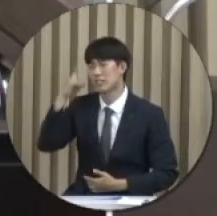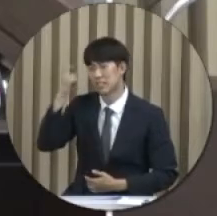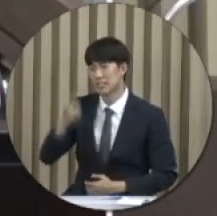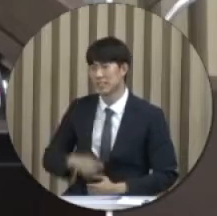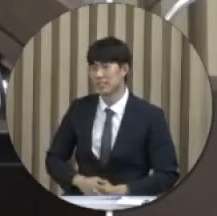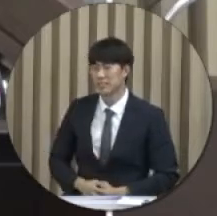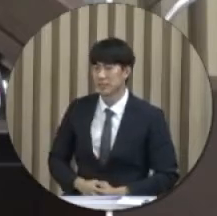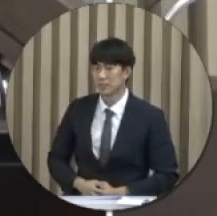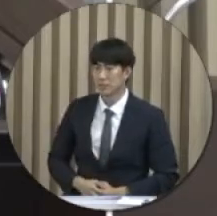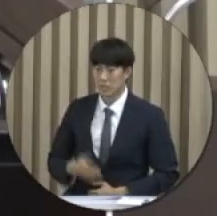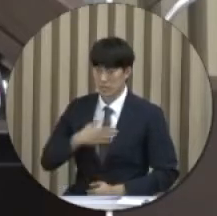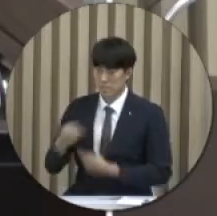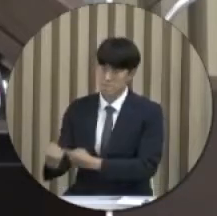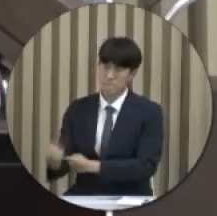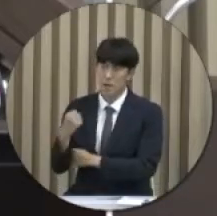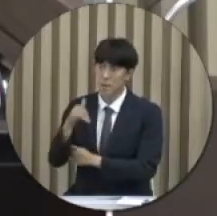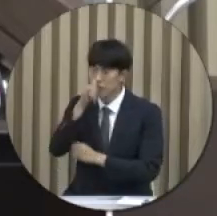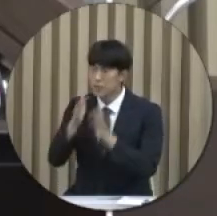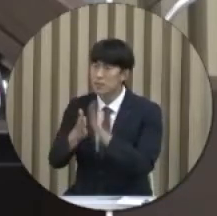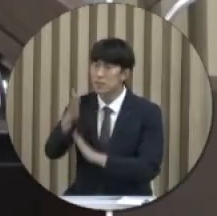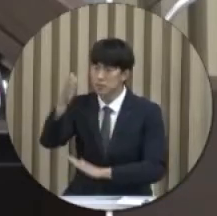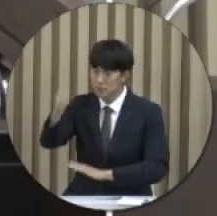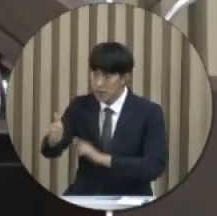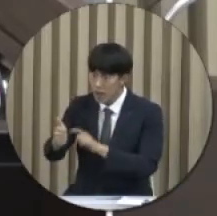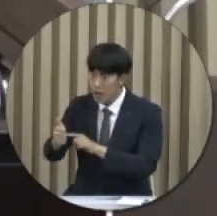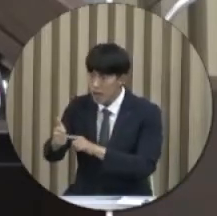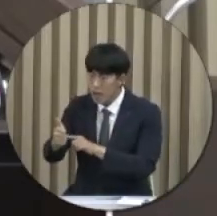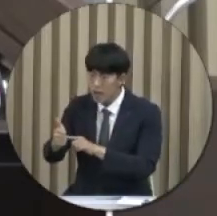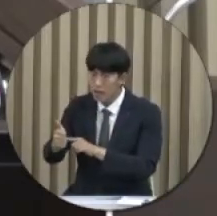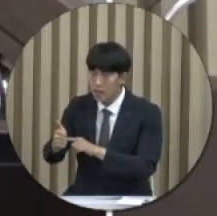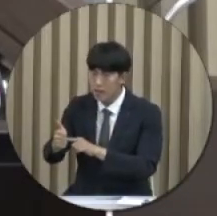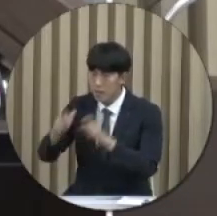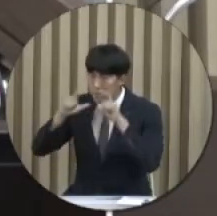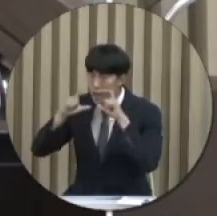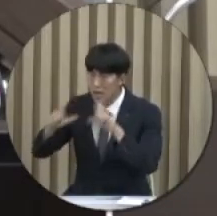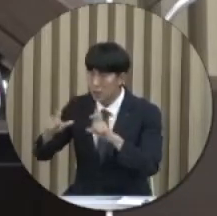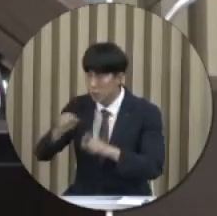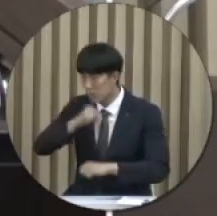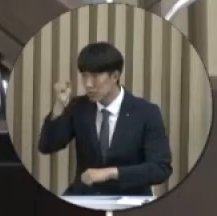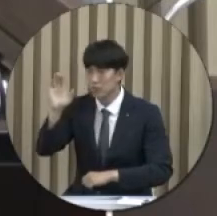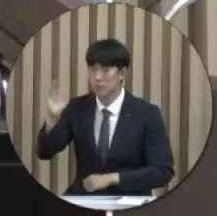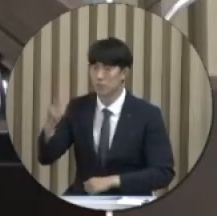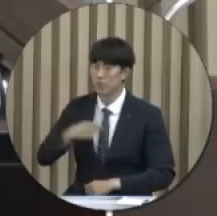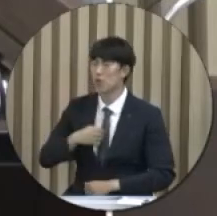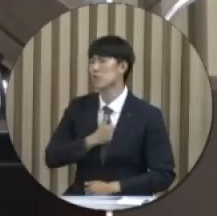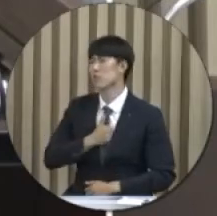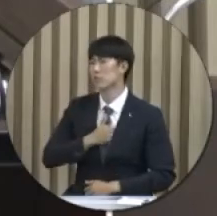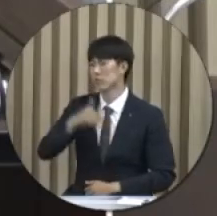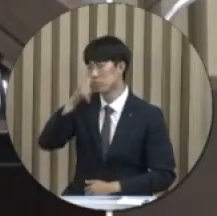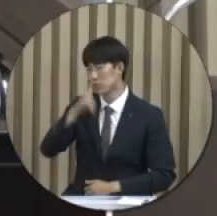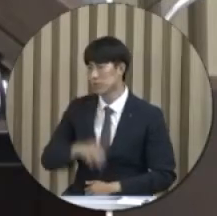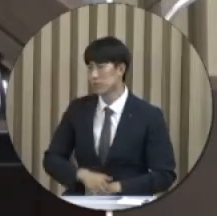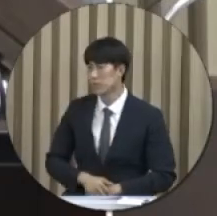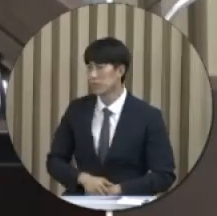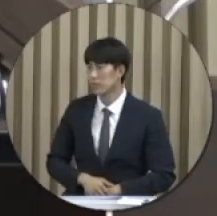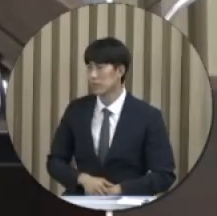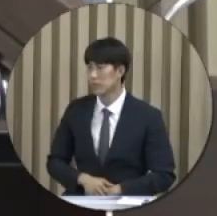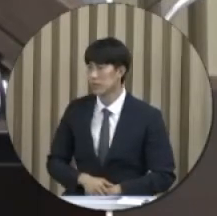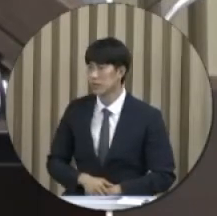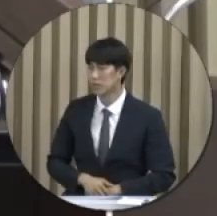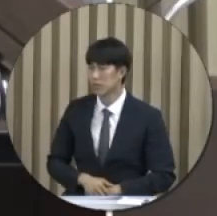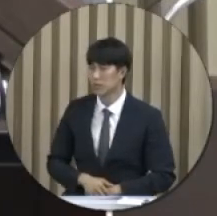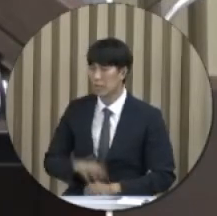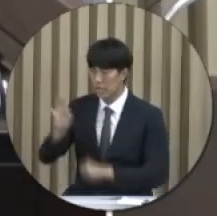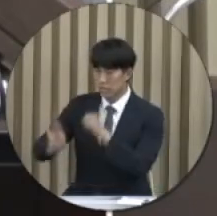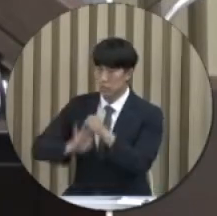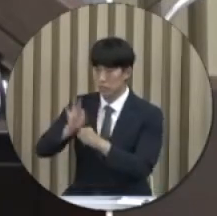그러니까 제가 힘 있는 시장을 주장하고 당선됐거든요. 저는 그 아주 자부심 있게 국제테마파크를 유치한 겁니다. 10여